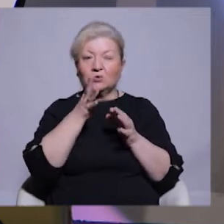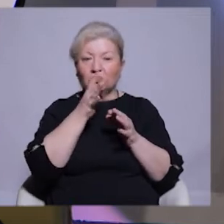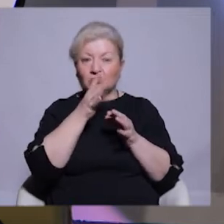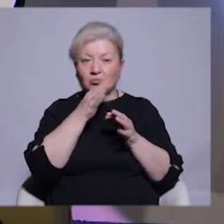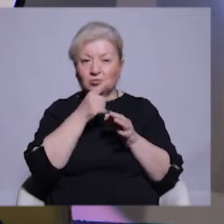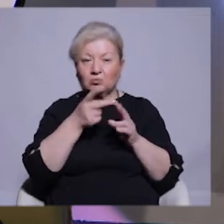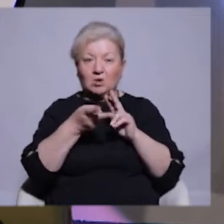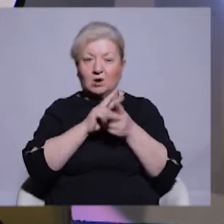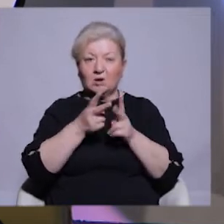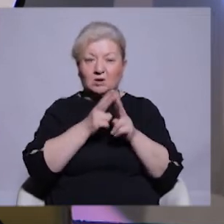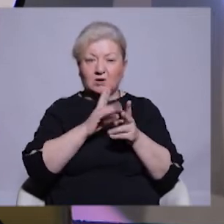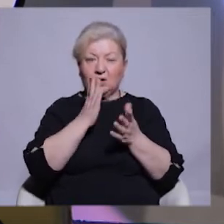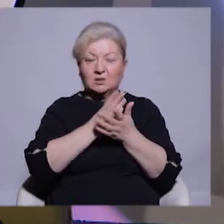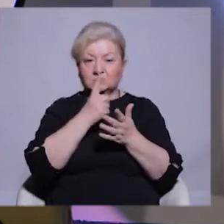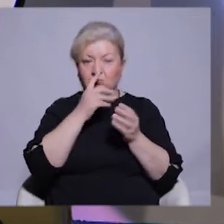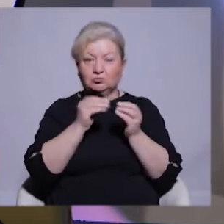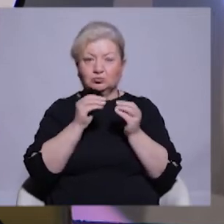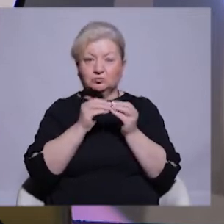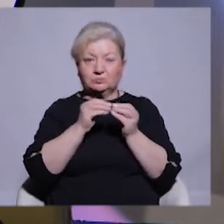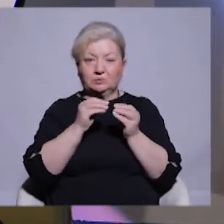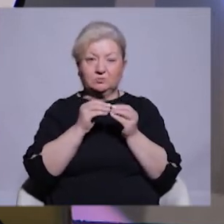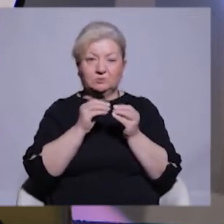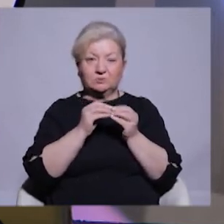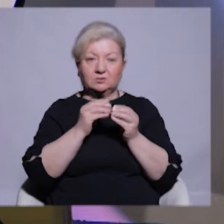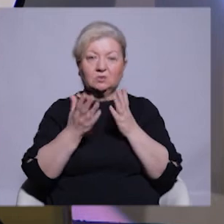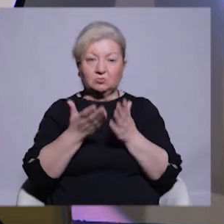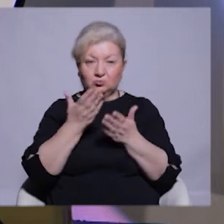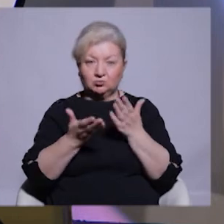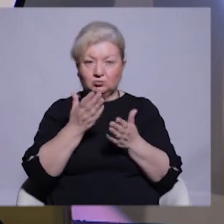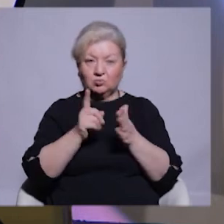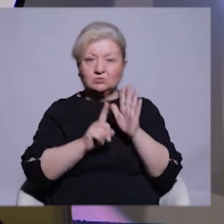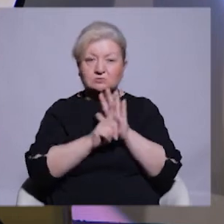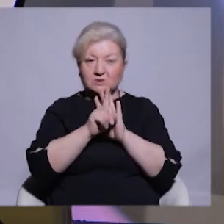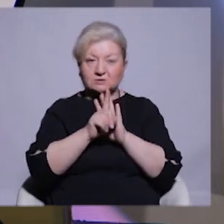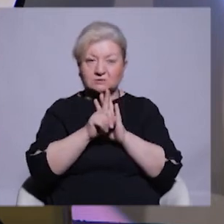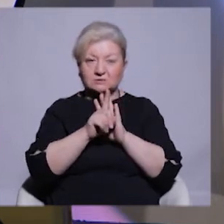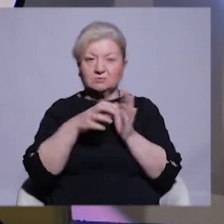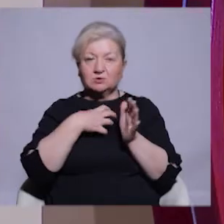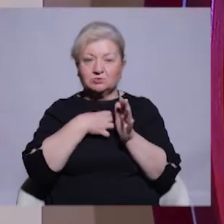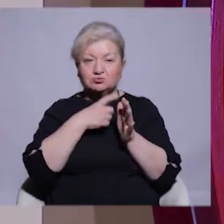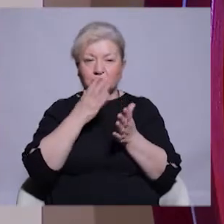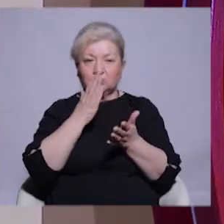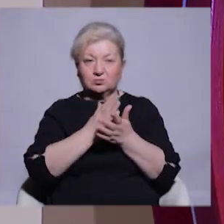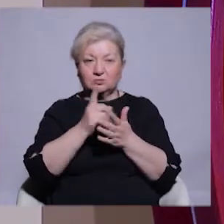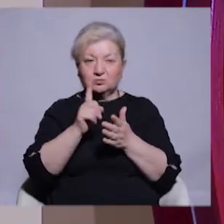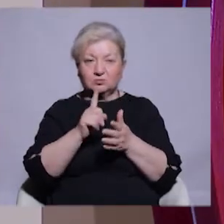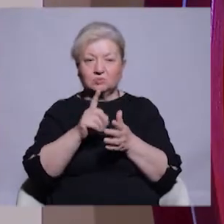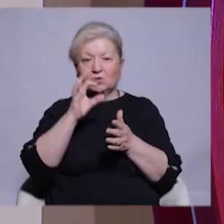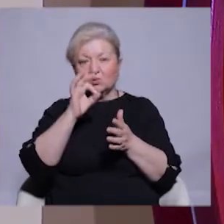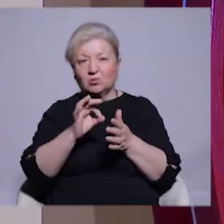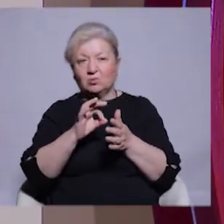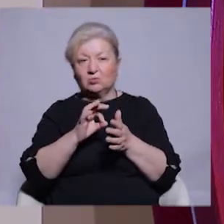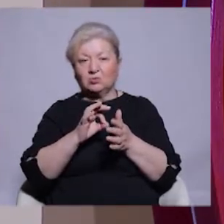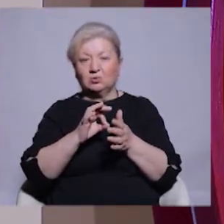დროში არ იცვლება და არის მუდმივი, ხო? ანუ თუ საწყისი მნიშვნელობა მათ ქონდათ რაღაც კინეტიკური ენერგია